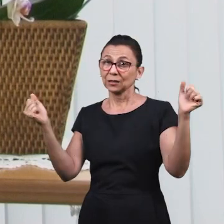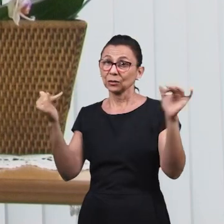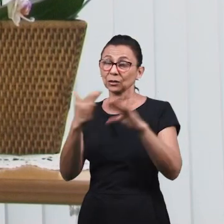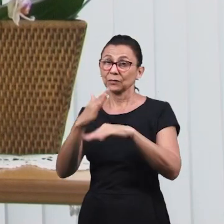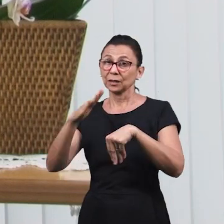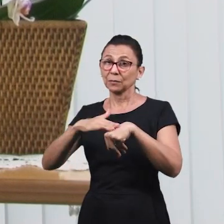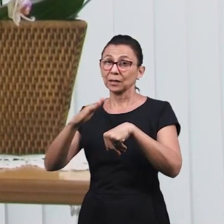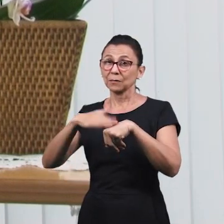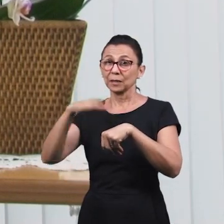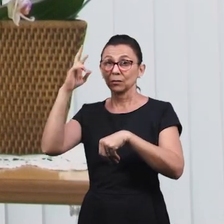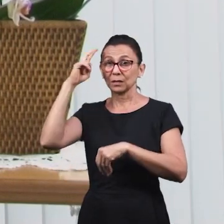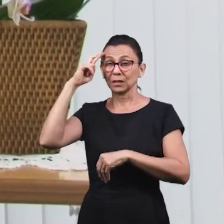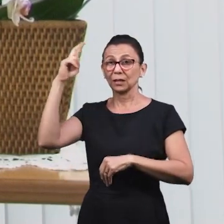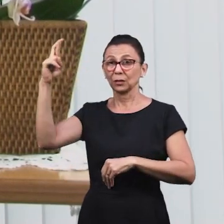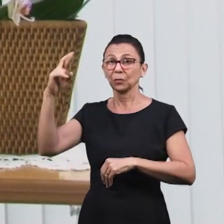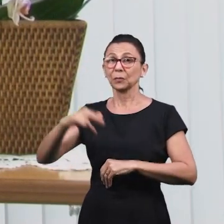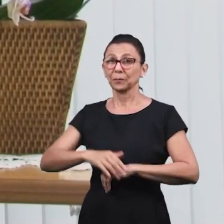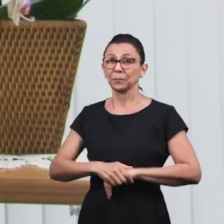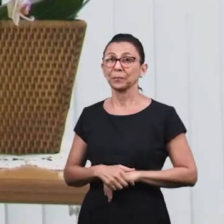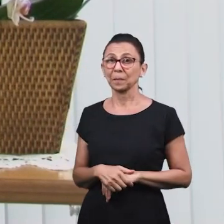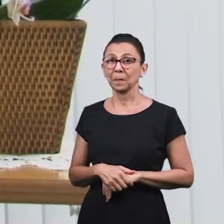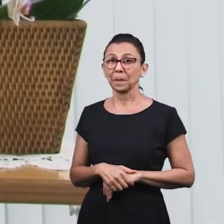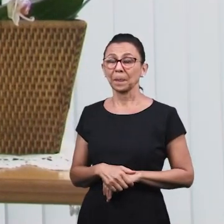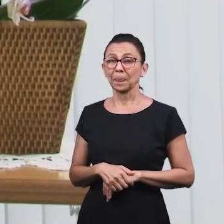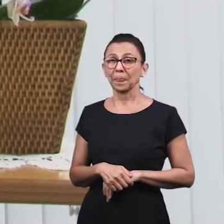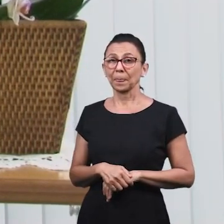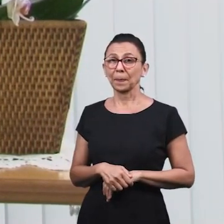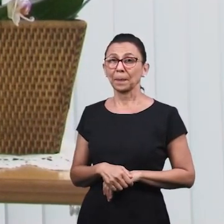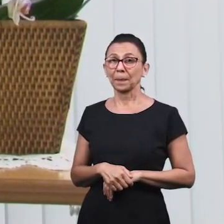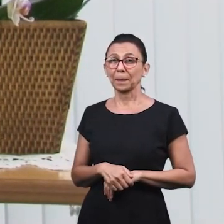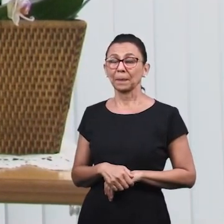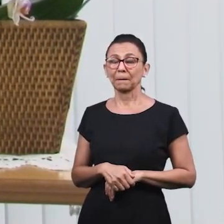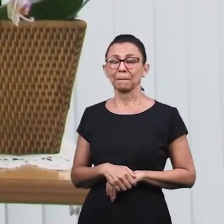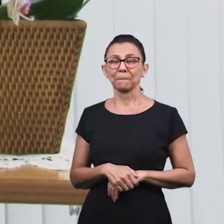Et si aujourd'hui tu es content, glorifie le Seigneur.